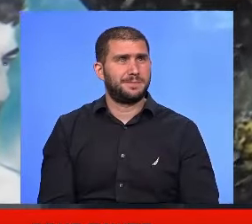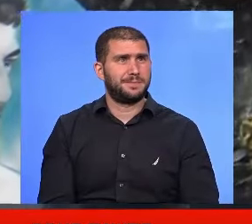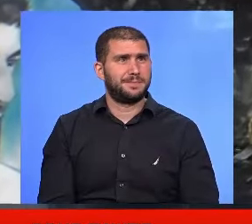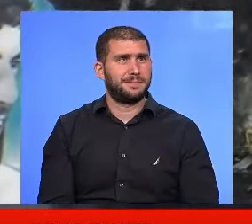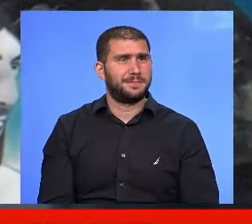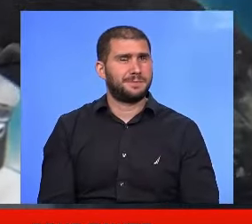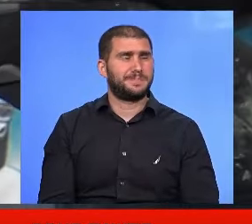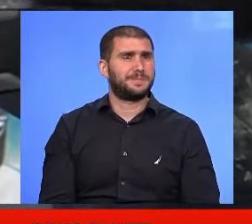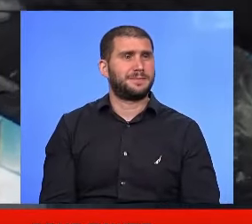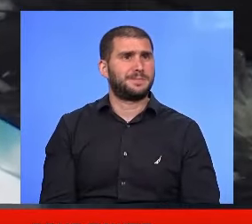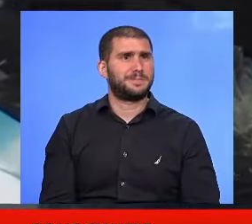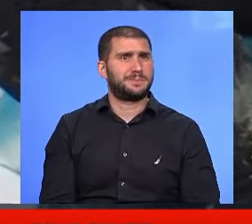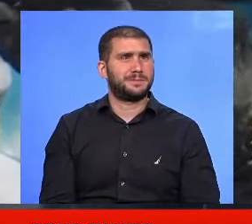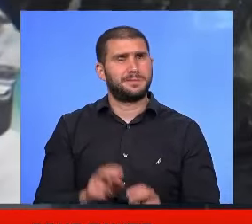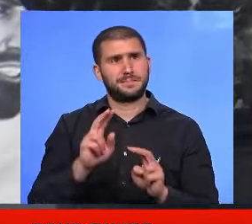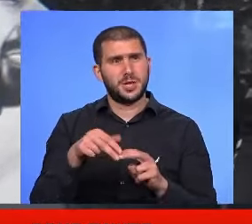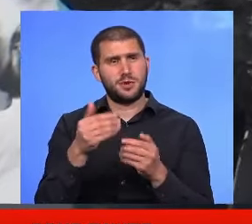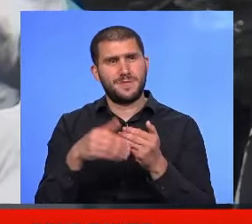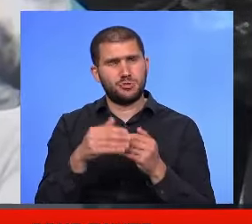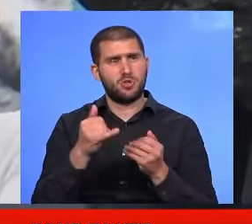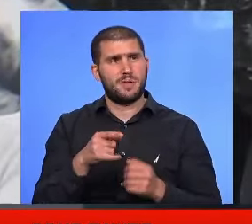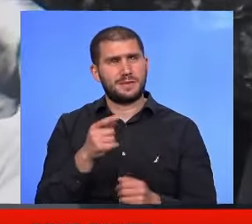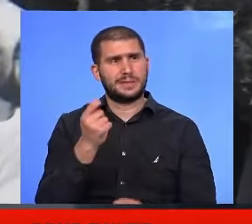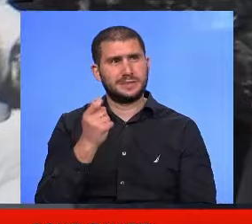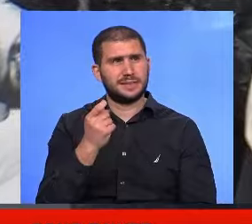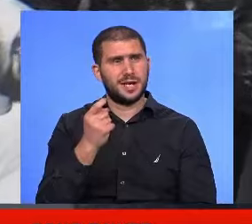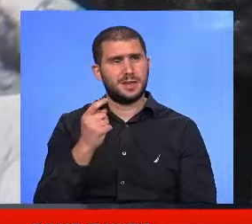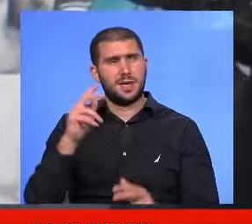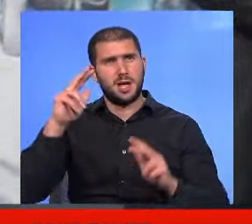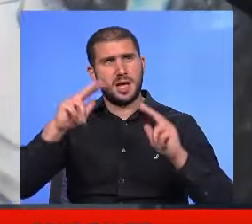יש לך פינישים. עכשיו,